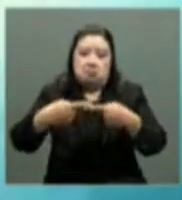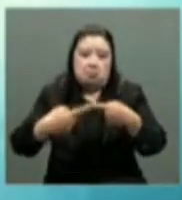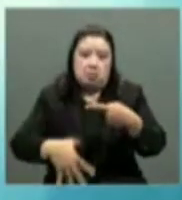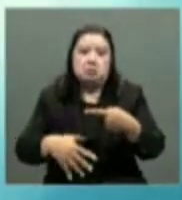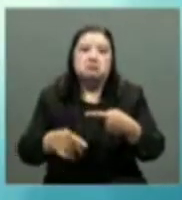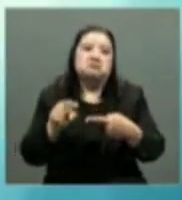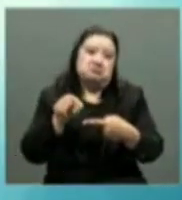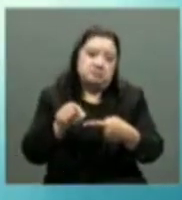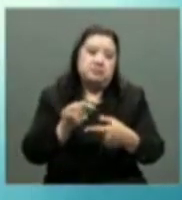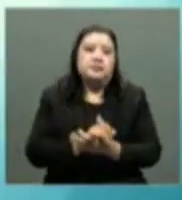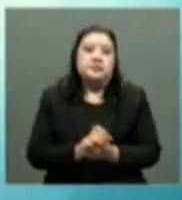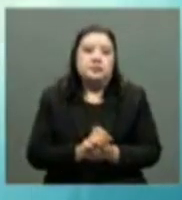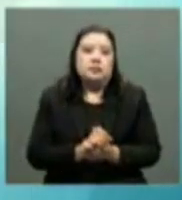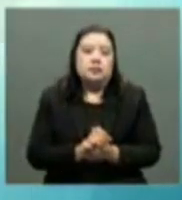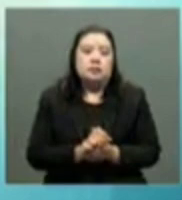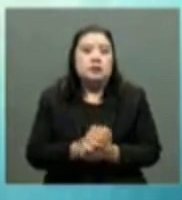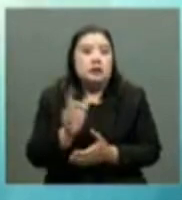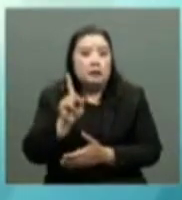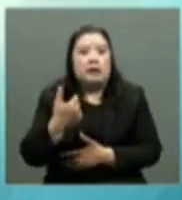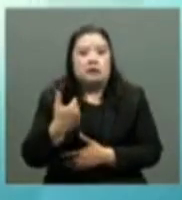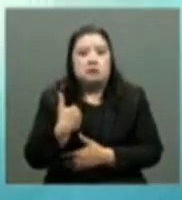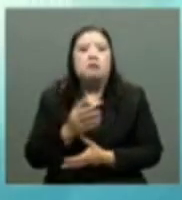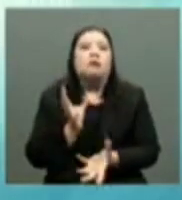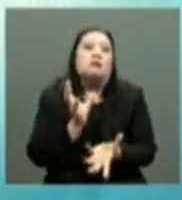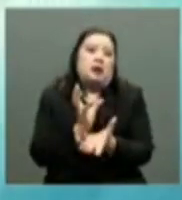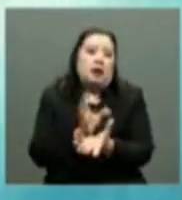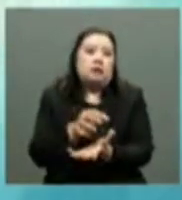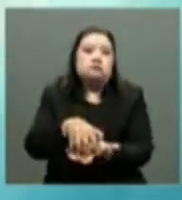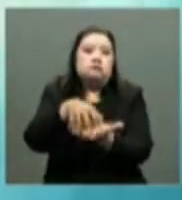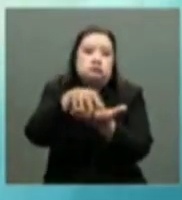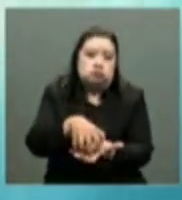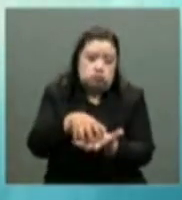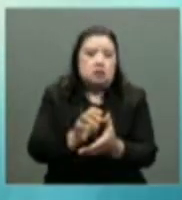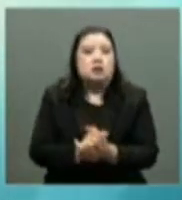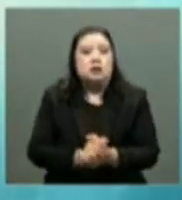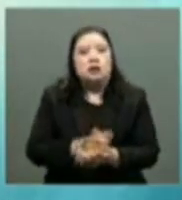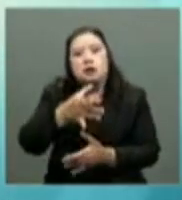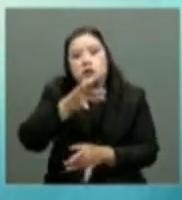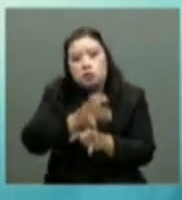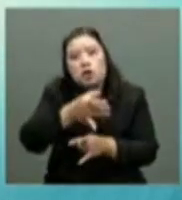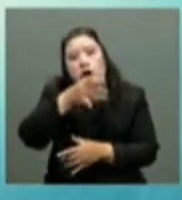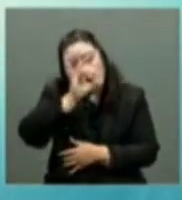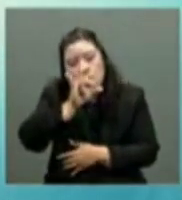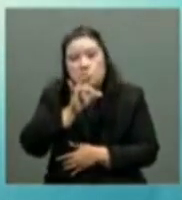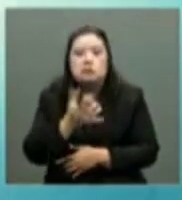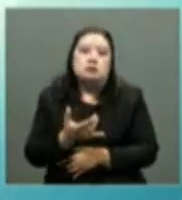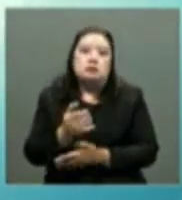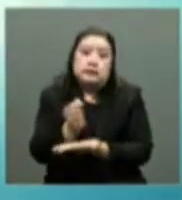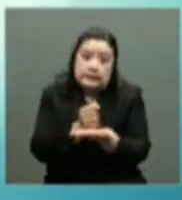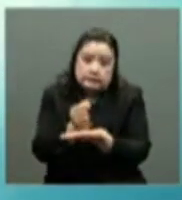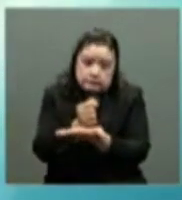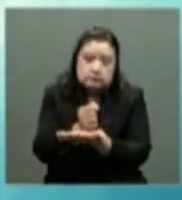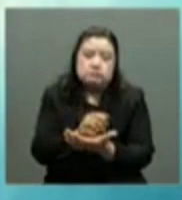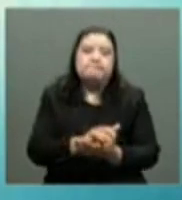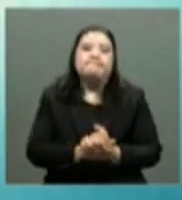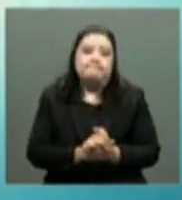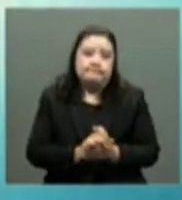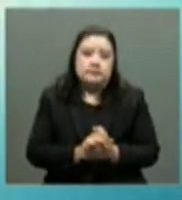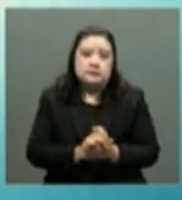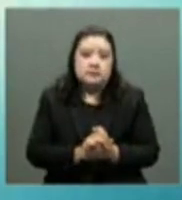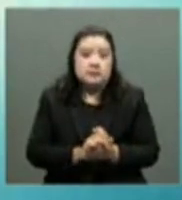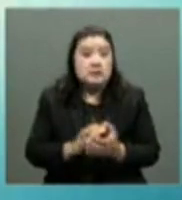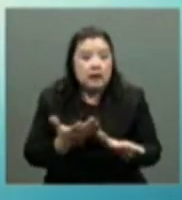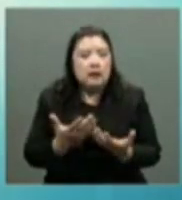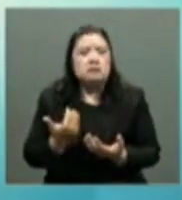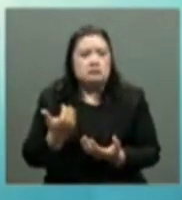ะครับ3ลำดับแรกก็คือการพนันดื่มสุราและยาเสพติดนะครับซึ่งอันนี้ถามว่าน้อยลง